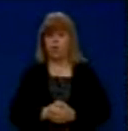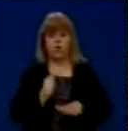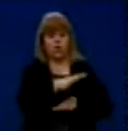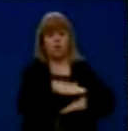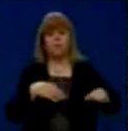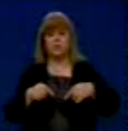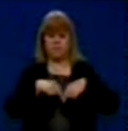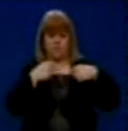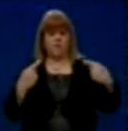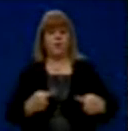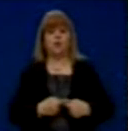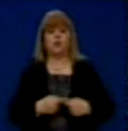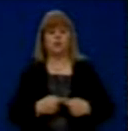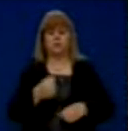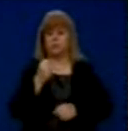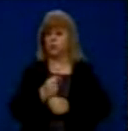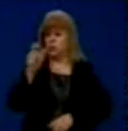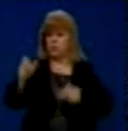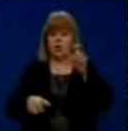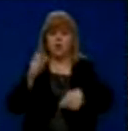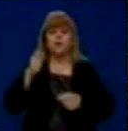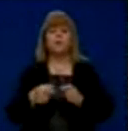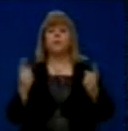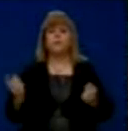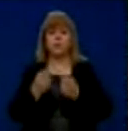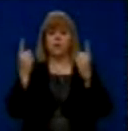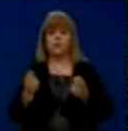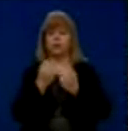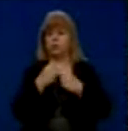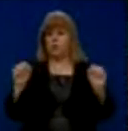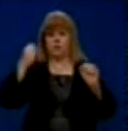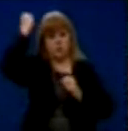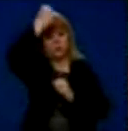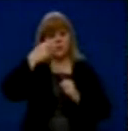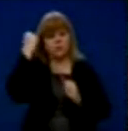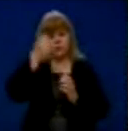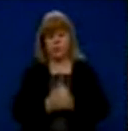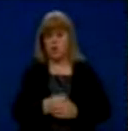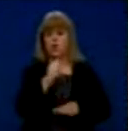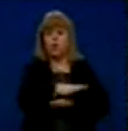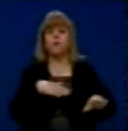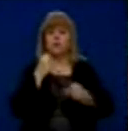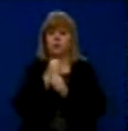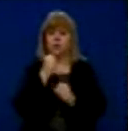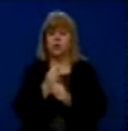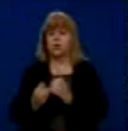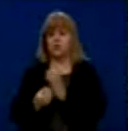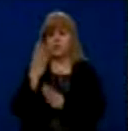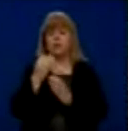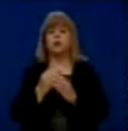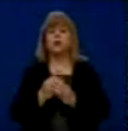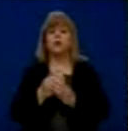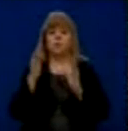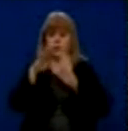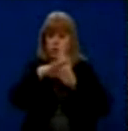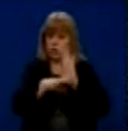mbështet vullnetarizmin dhe aktivizmin qytetar për promovimin dhe zhvillimin e demokracisë në Kosovë. Kuvendi angazhohet të zhvilloj një kornizë të